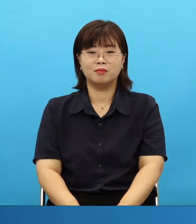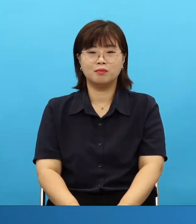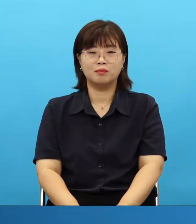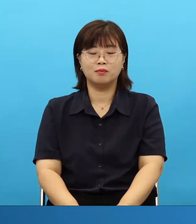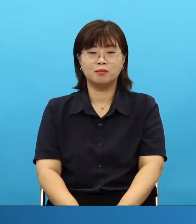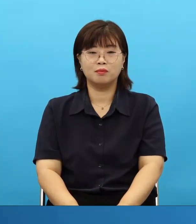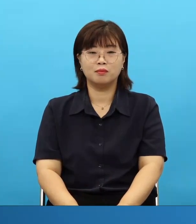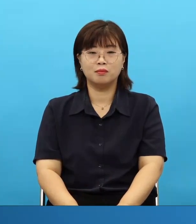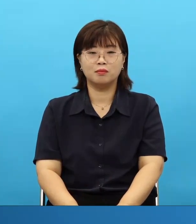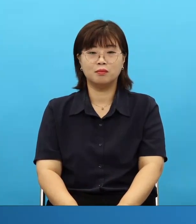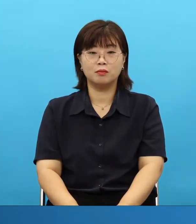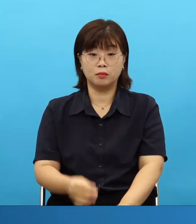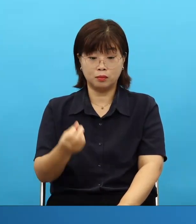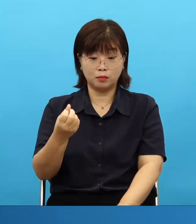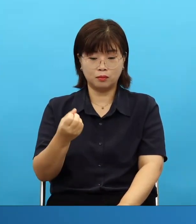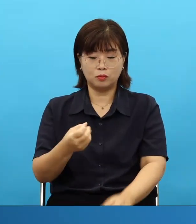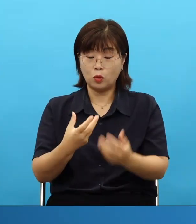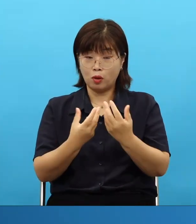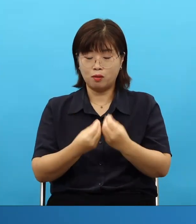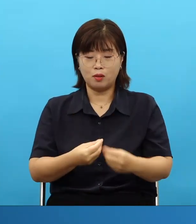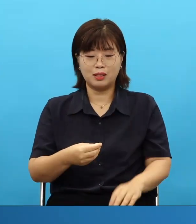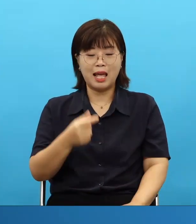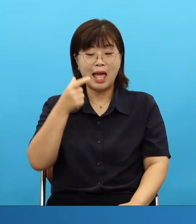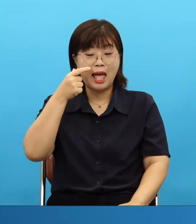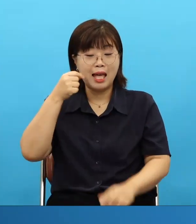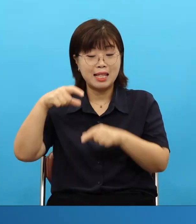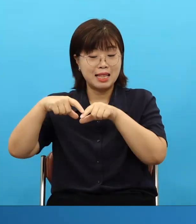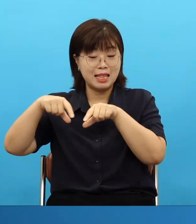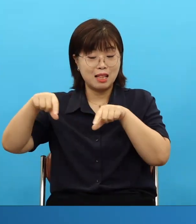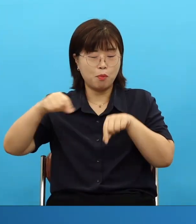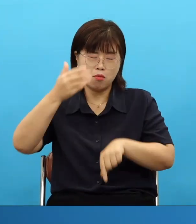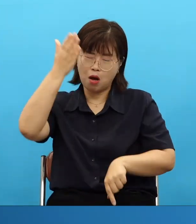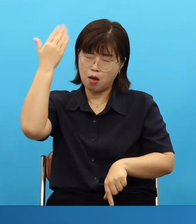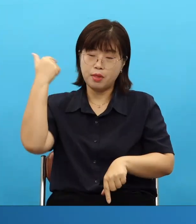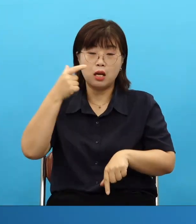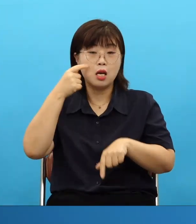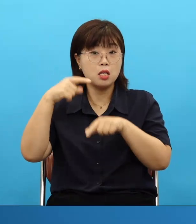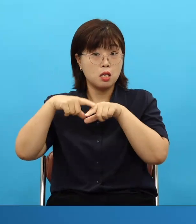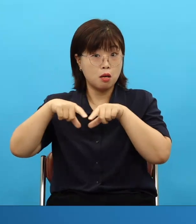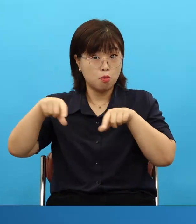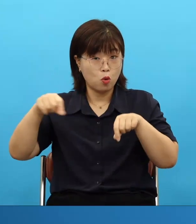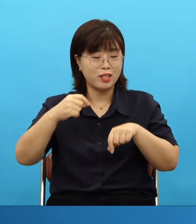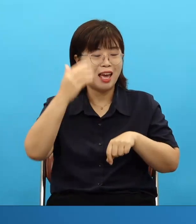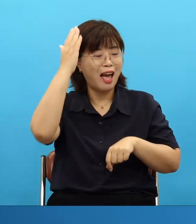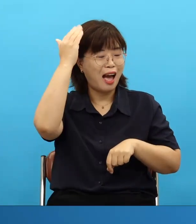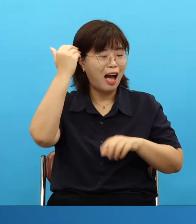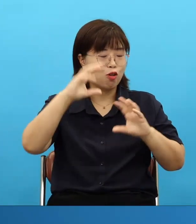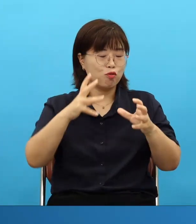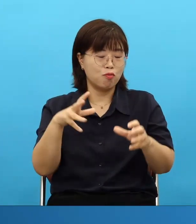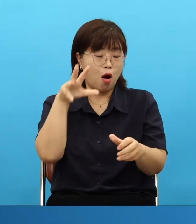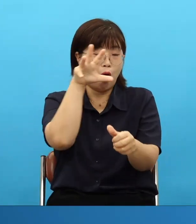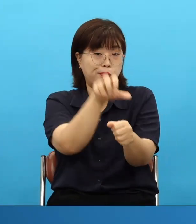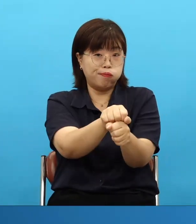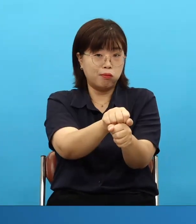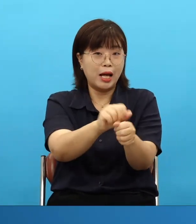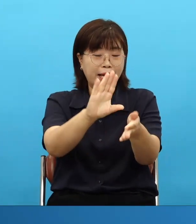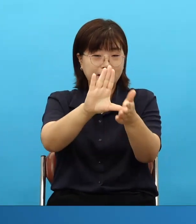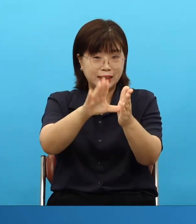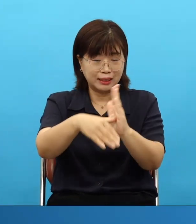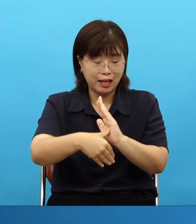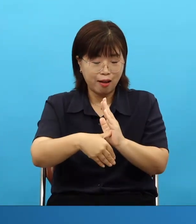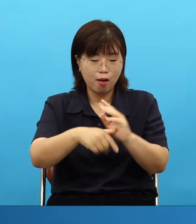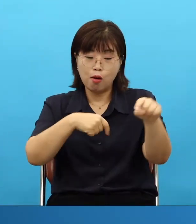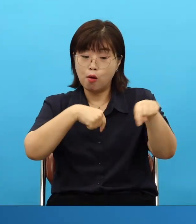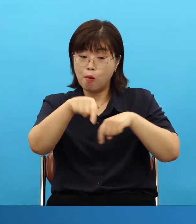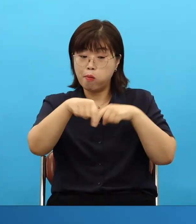이름도 바꾸고 많은 걸 했잖아요. we just need to refrain from being shaken. We see that in our past, most 그 immediate